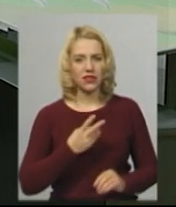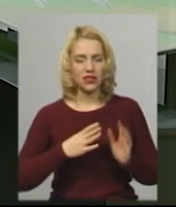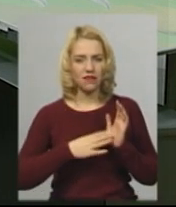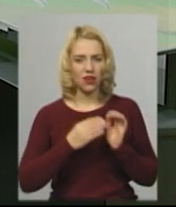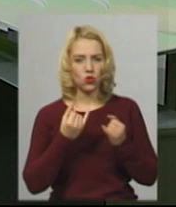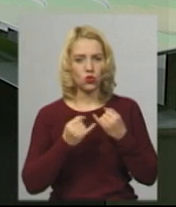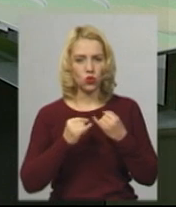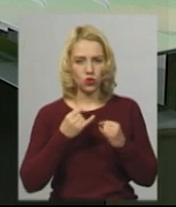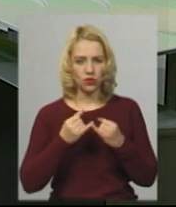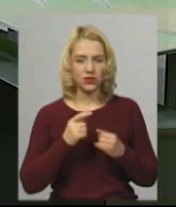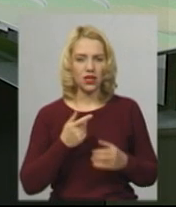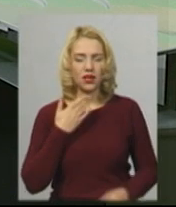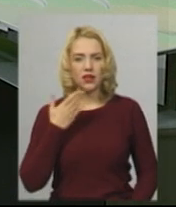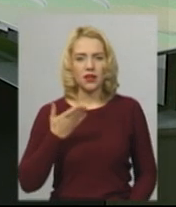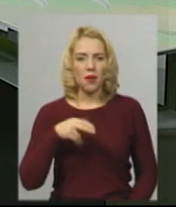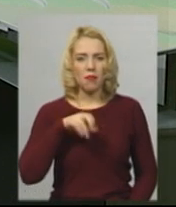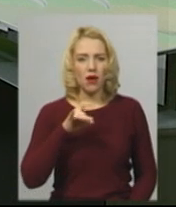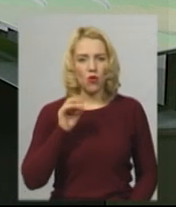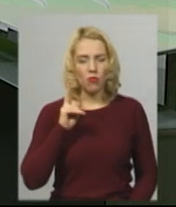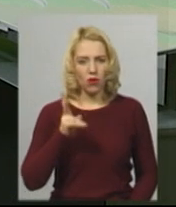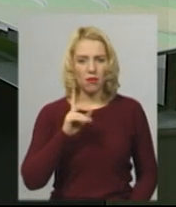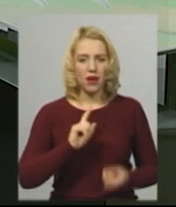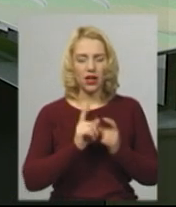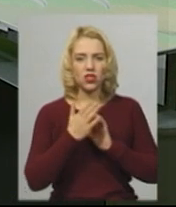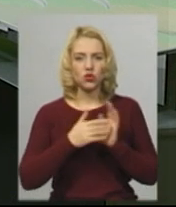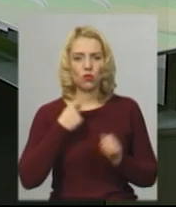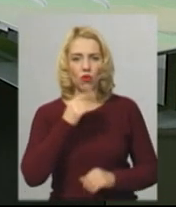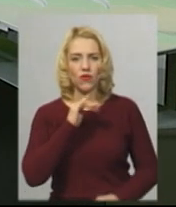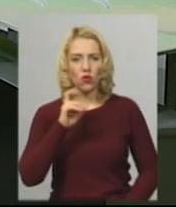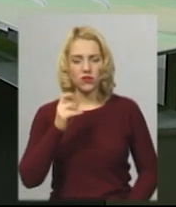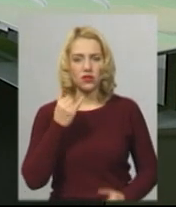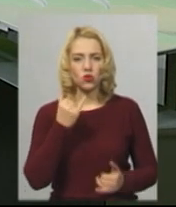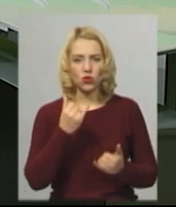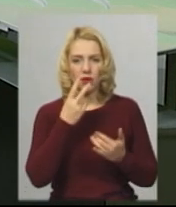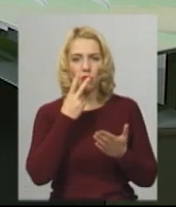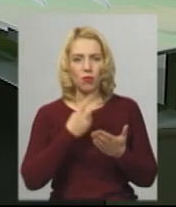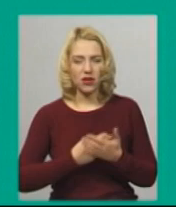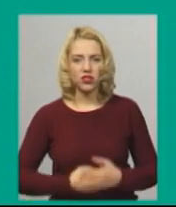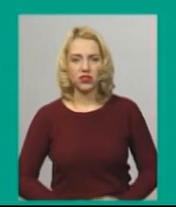ведуча Світлана Поробок, на жестову мову перекладає Оксана Фіновська. Сьогодні у випуску ви побачите.